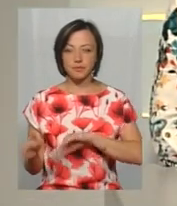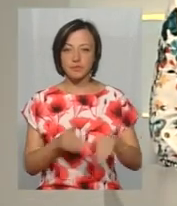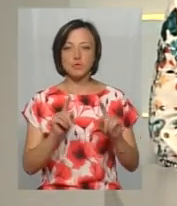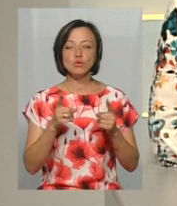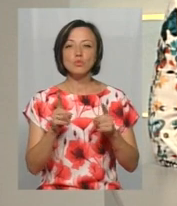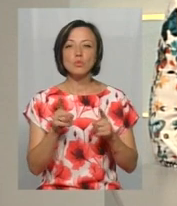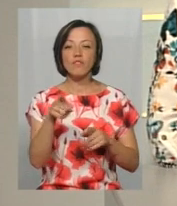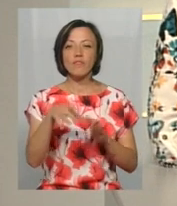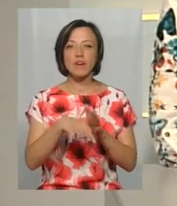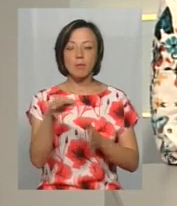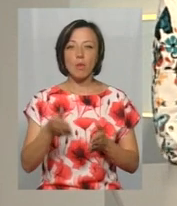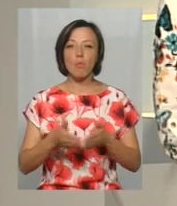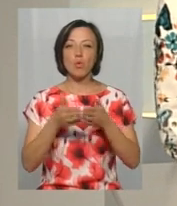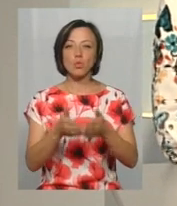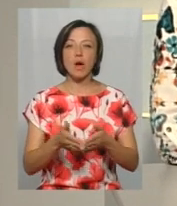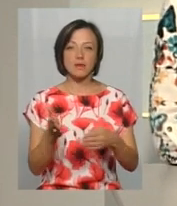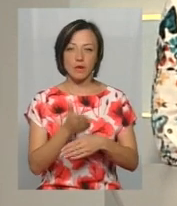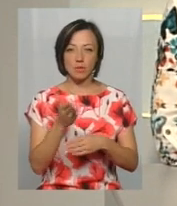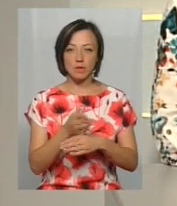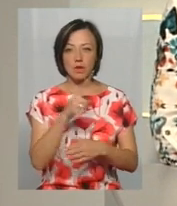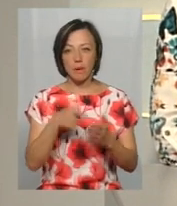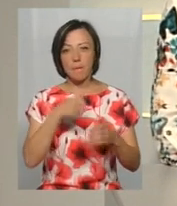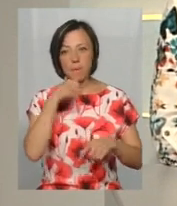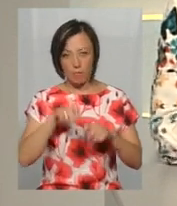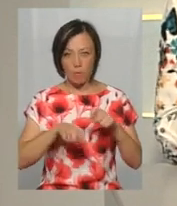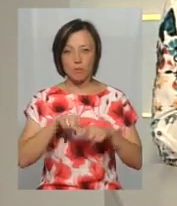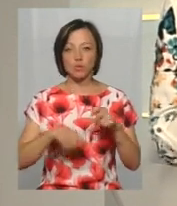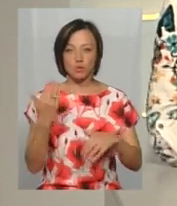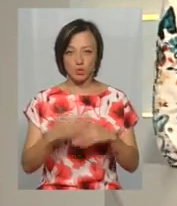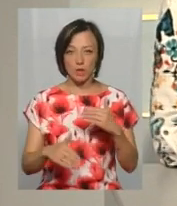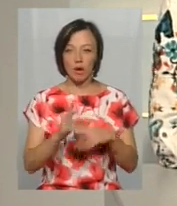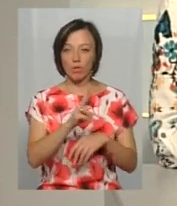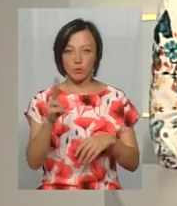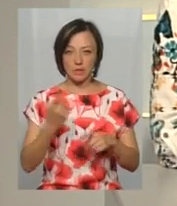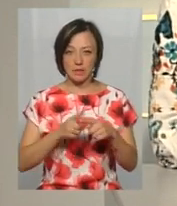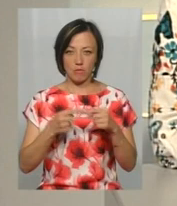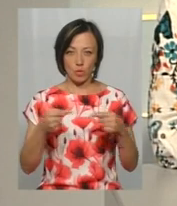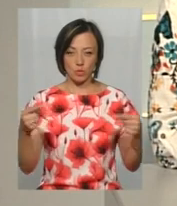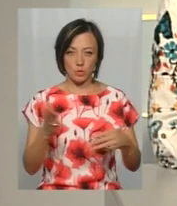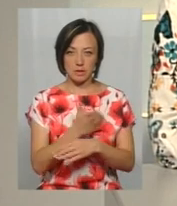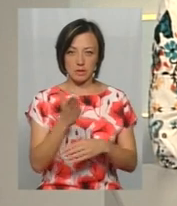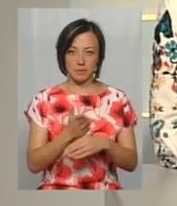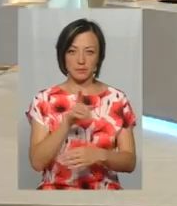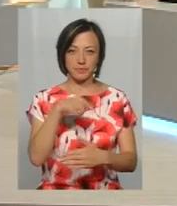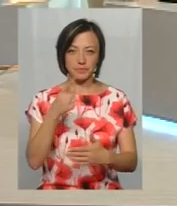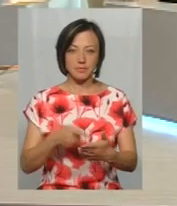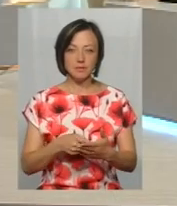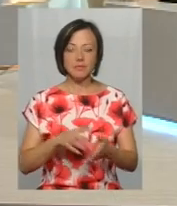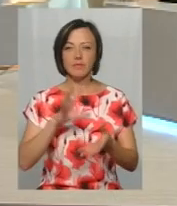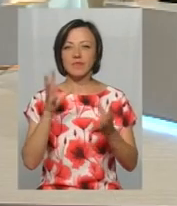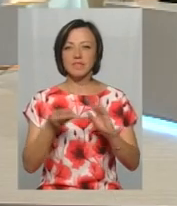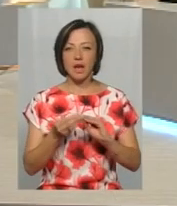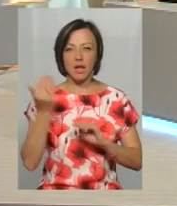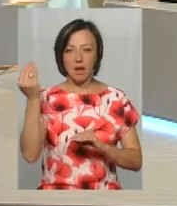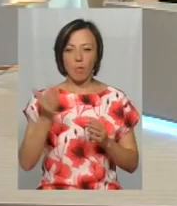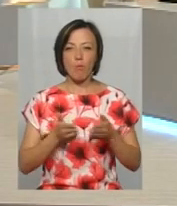вибір саме на португальському виробникові? Чи апробована якимось чином або кимось ця продукція іде? Взагалі, португальці